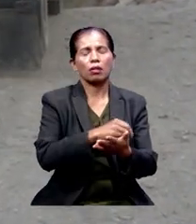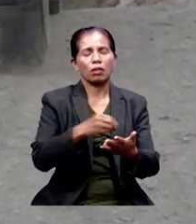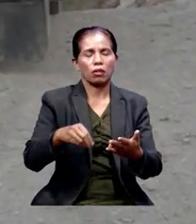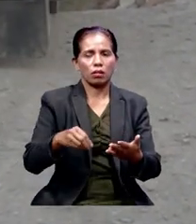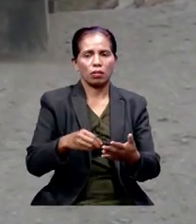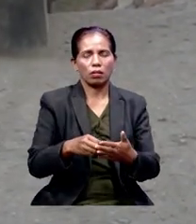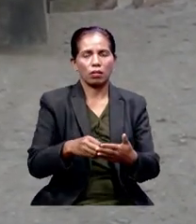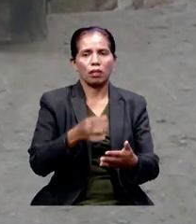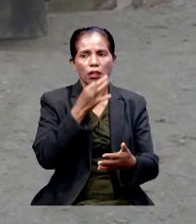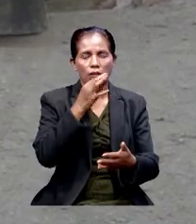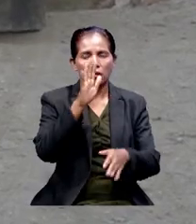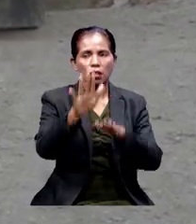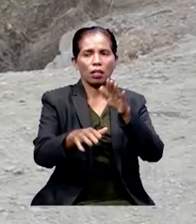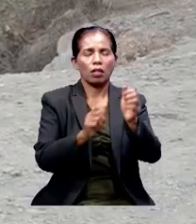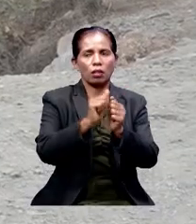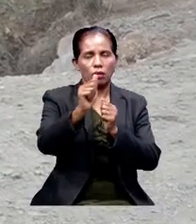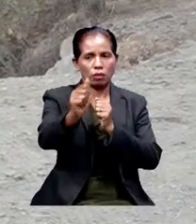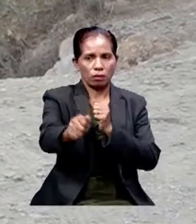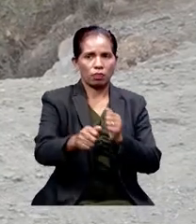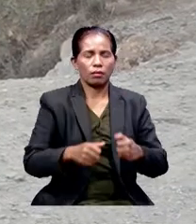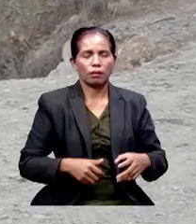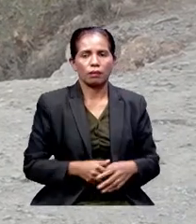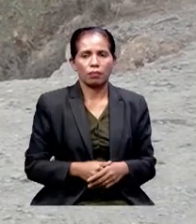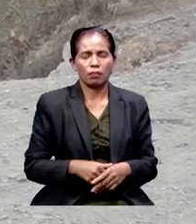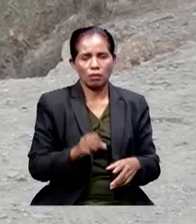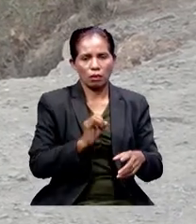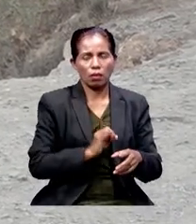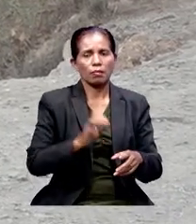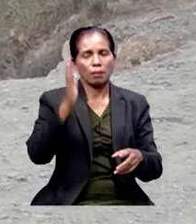mas be ni amos lau dok itu an instansi 25 ni be awak ni